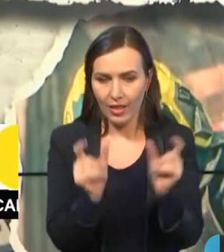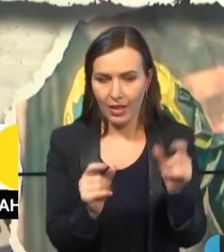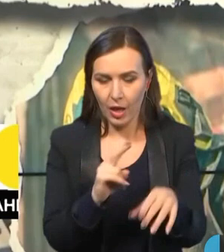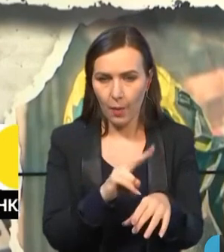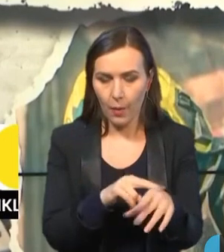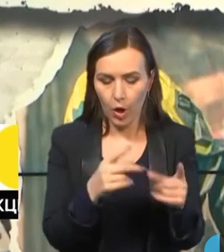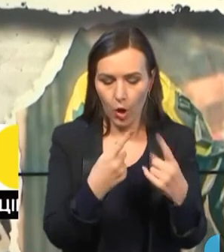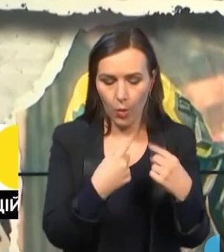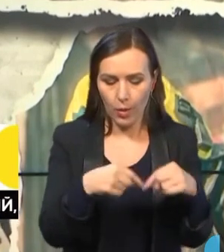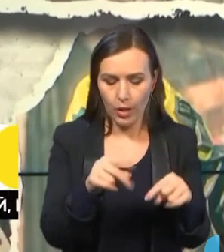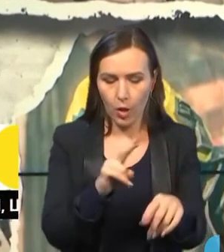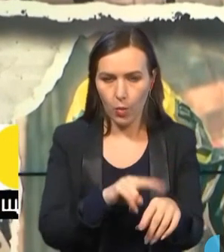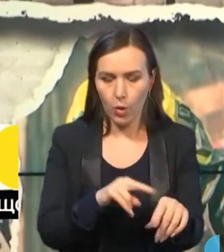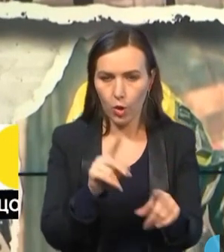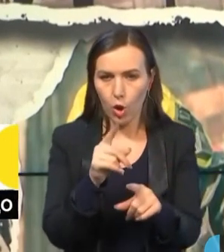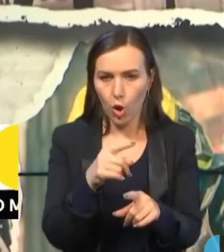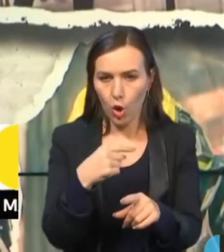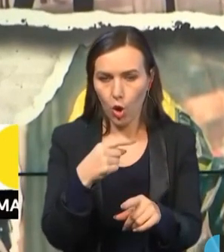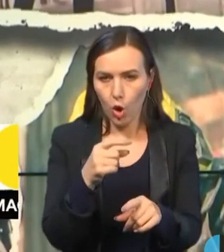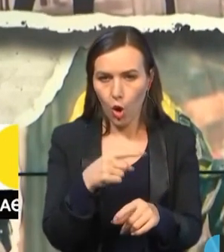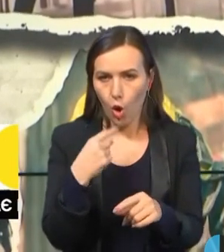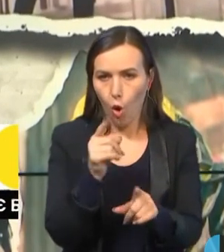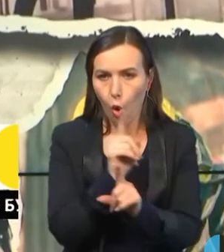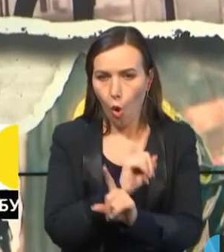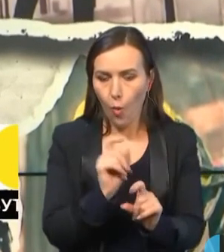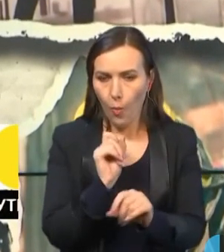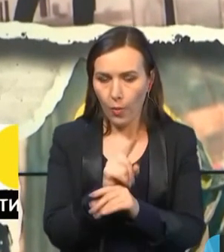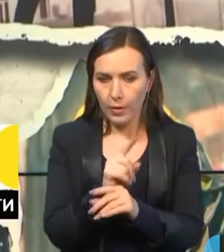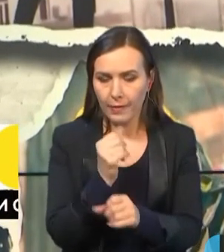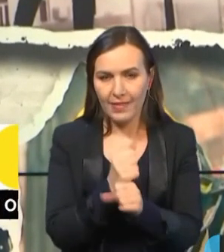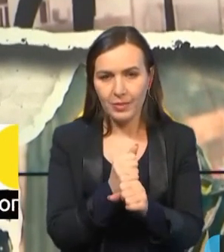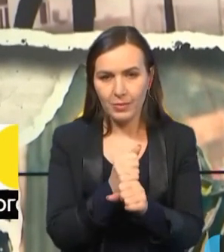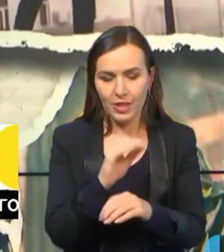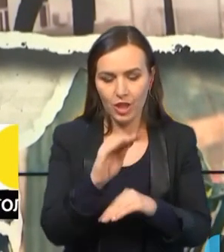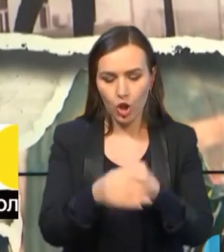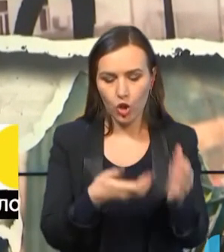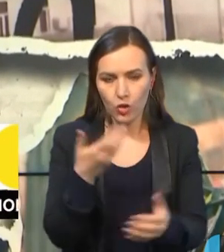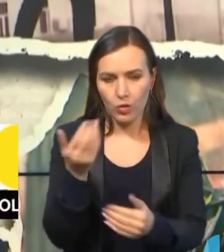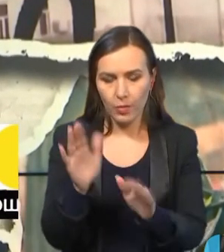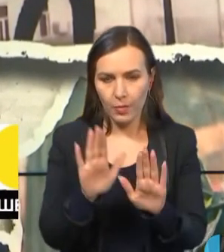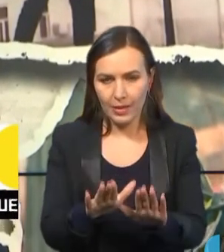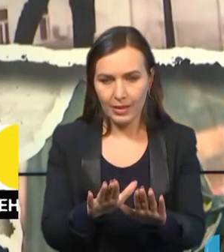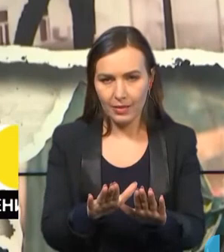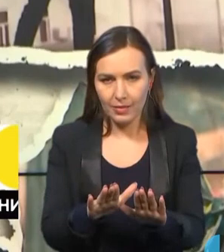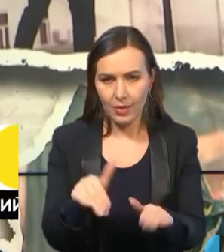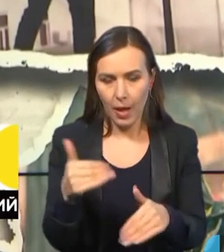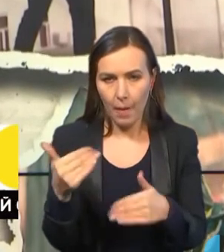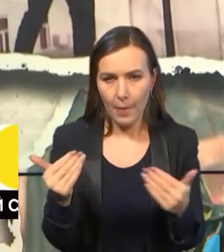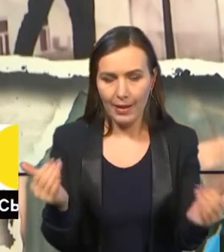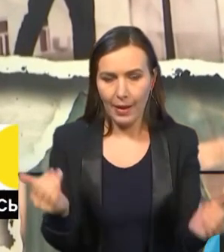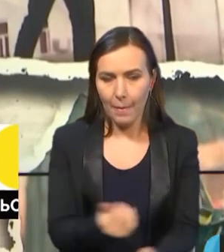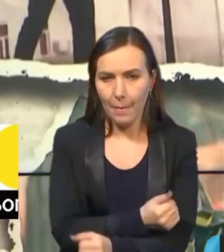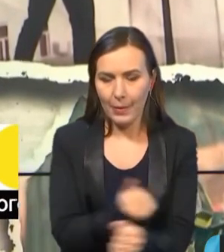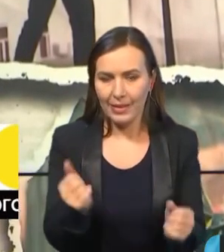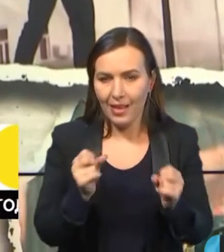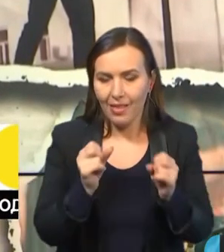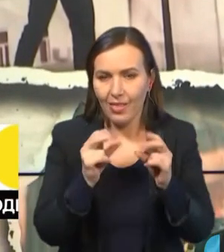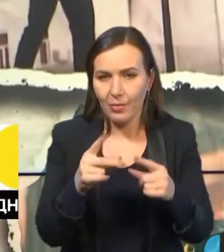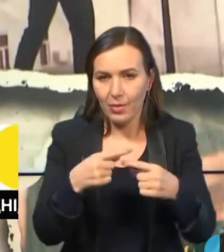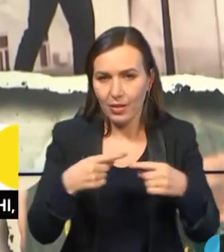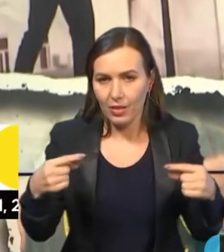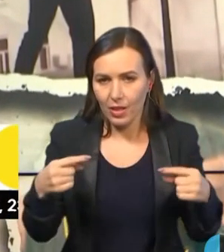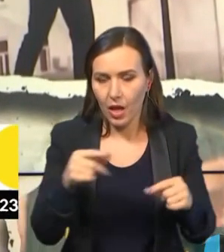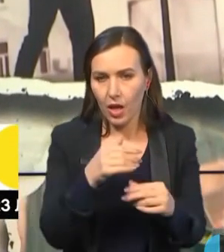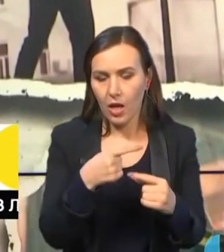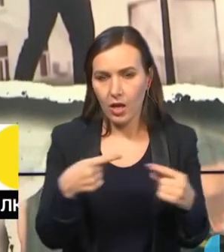підрозділів поліції особливого призначення. Вони відпрацьовують розмінування місцевості методом підривів небезпечних предметів